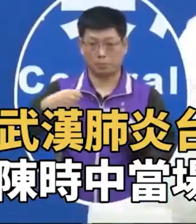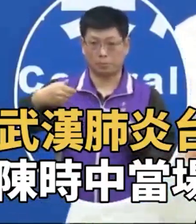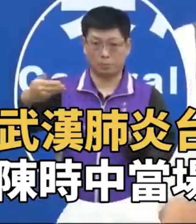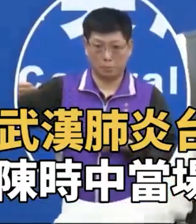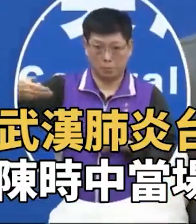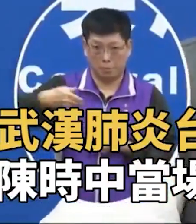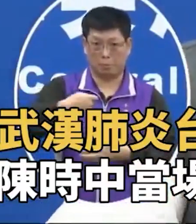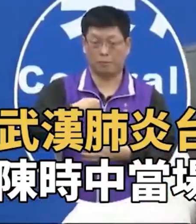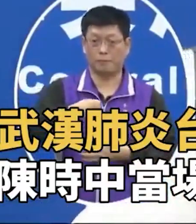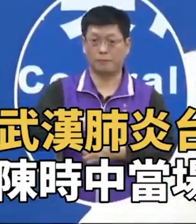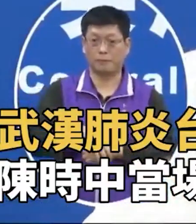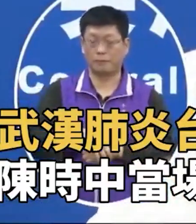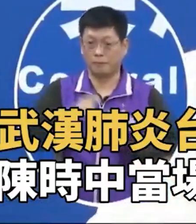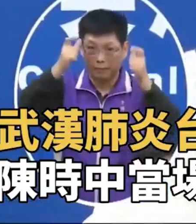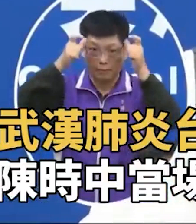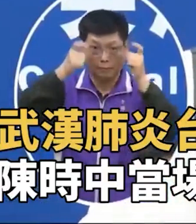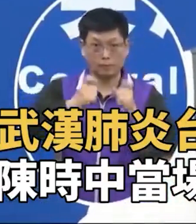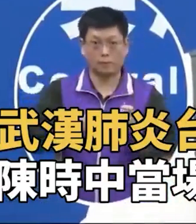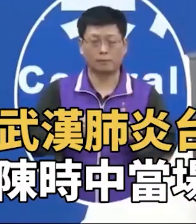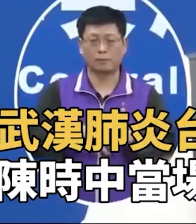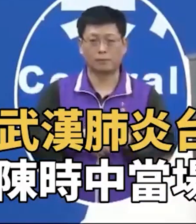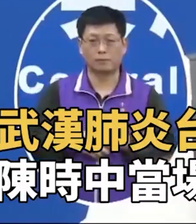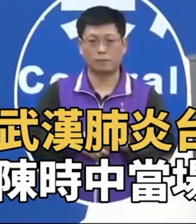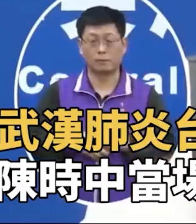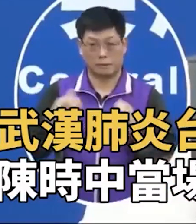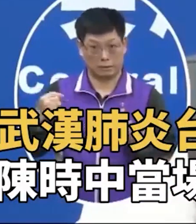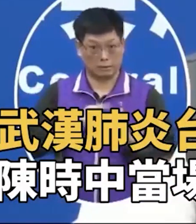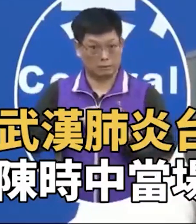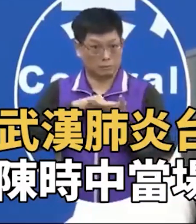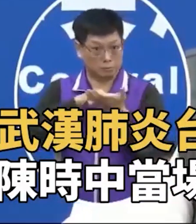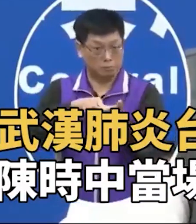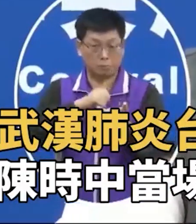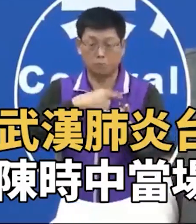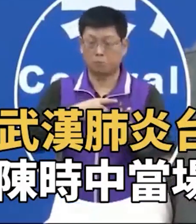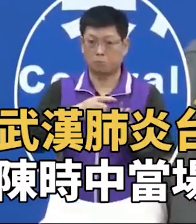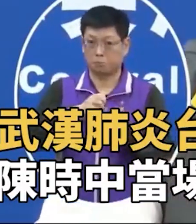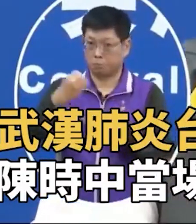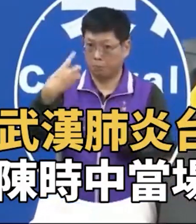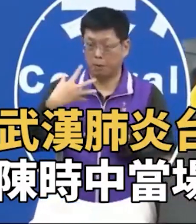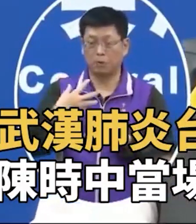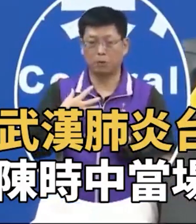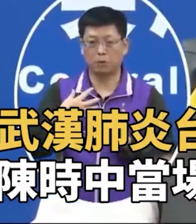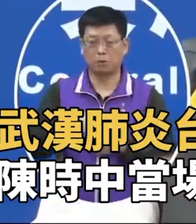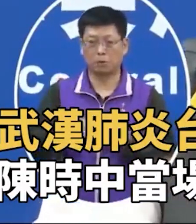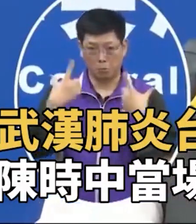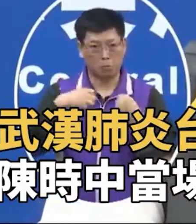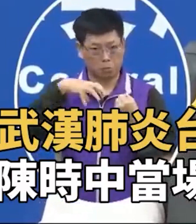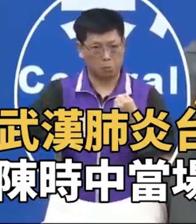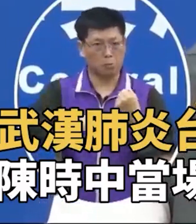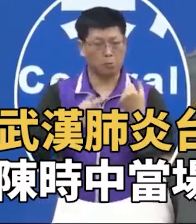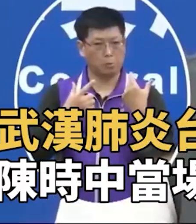要进到我们这里面的。在高雄的时候，那因为他在申报的时候，他的报关行他就跟我们通知